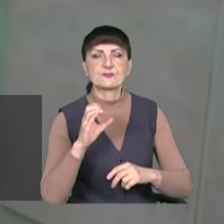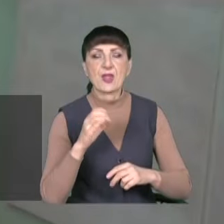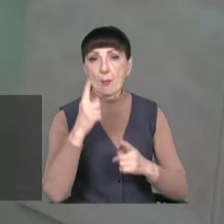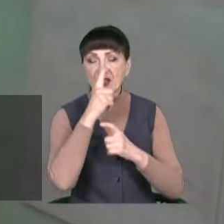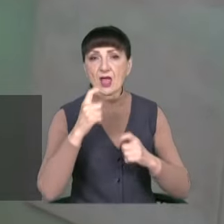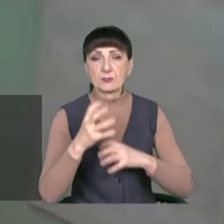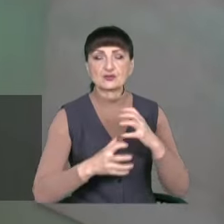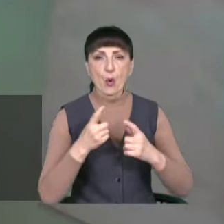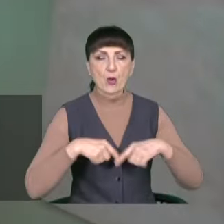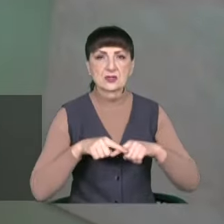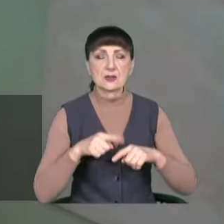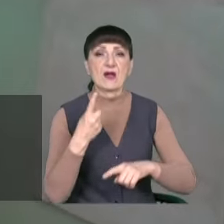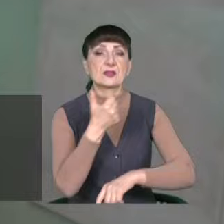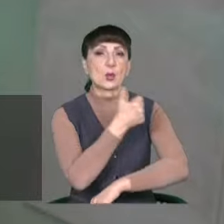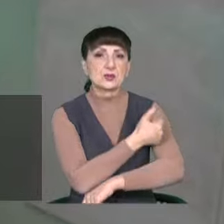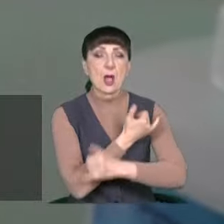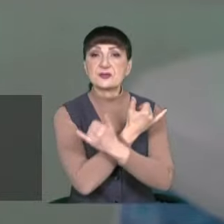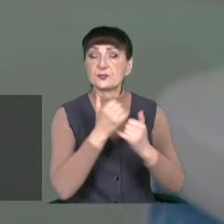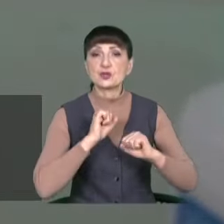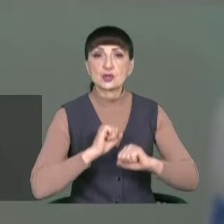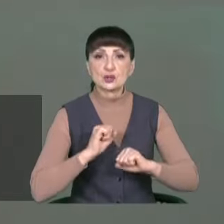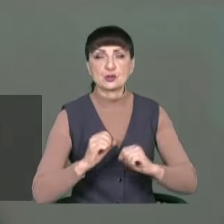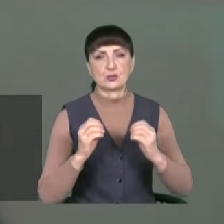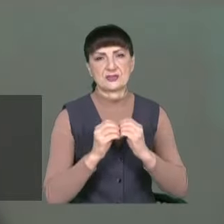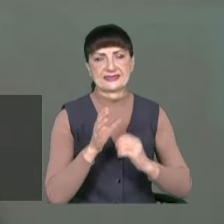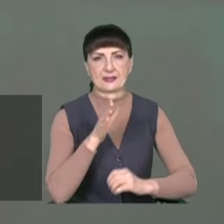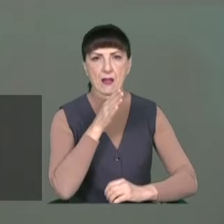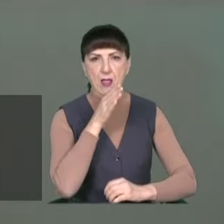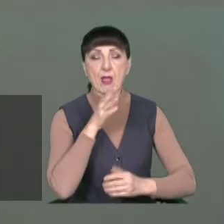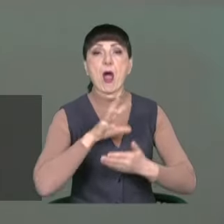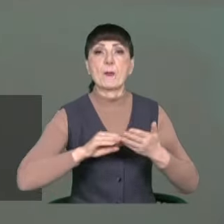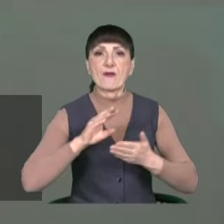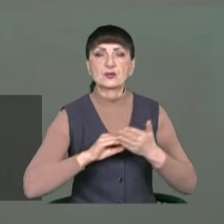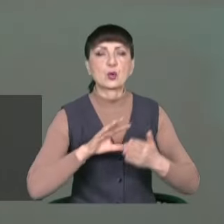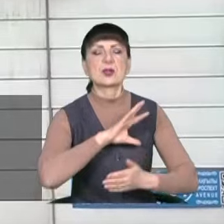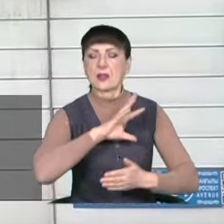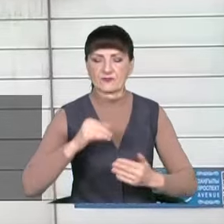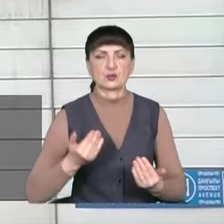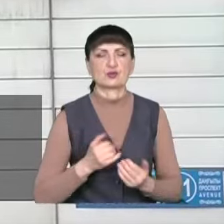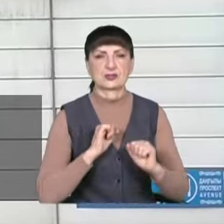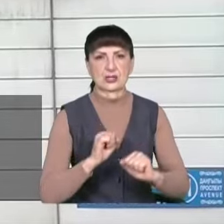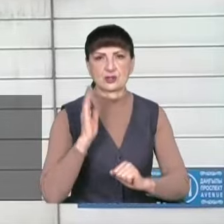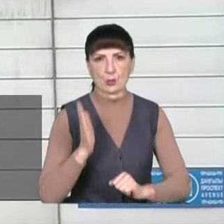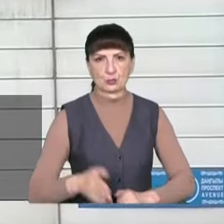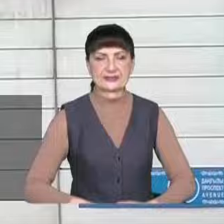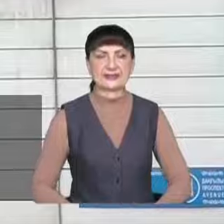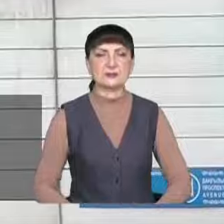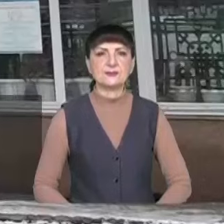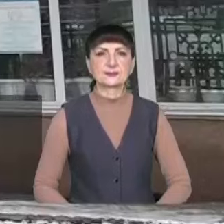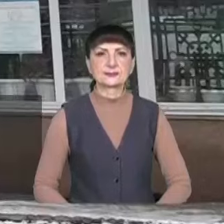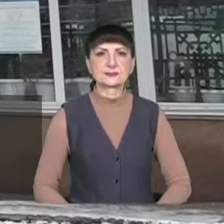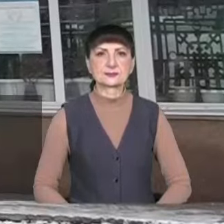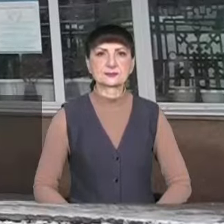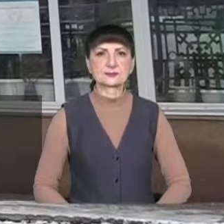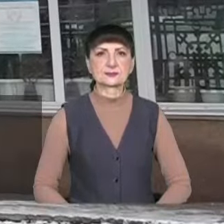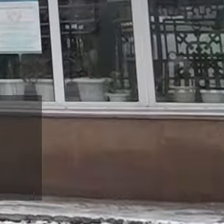ВОЗ, одна доза вакцинации обеспечит защиту на 10 лет, а повторная – на всю жизнь. Амина Усенова, Жақсылық Тілепберген,